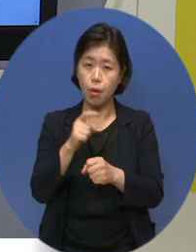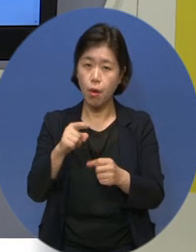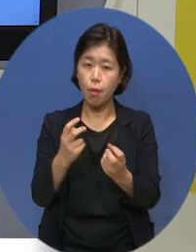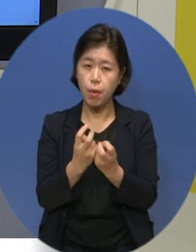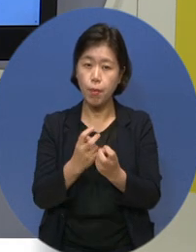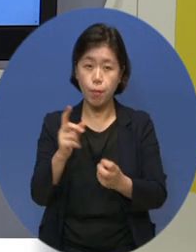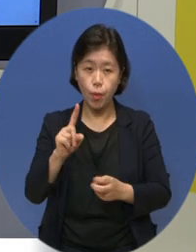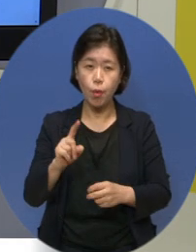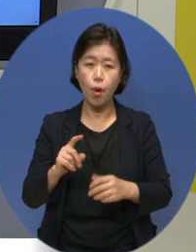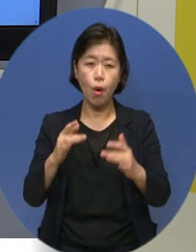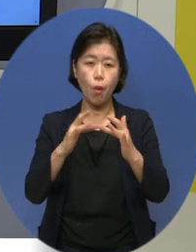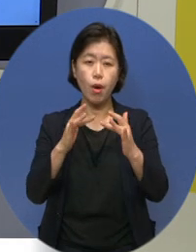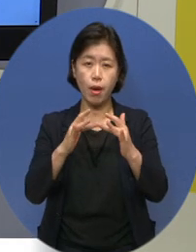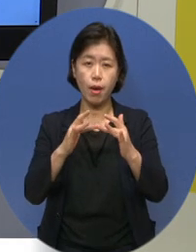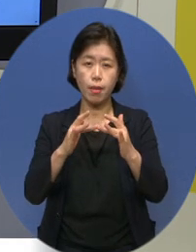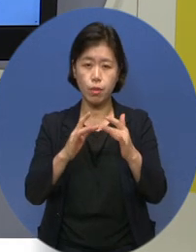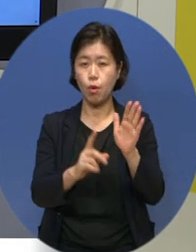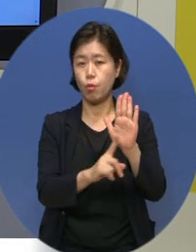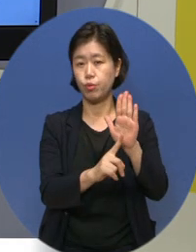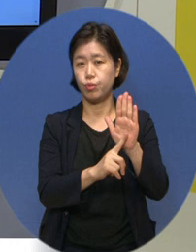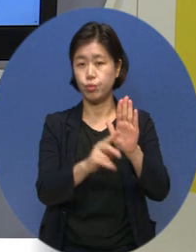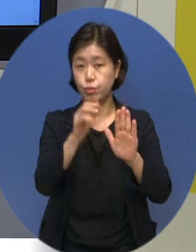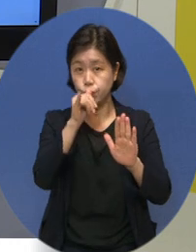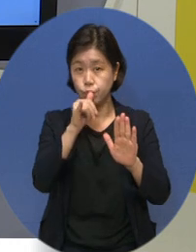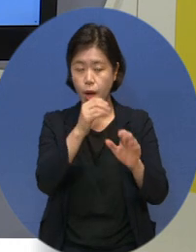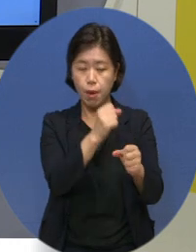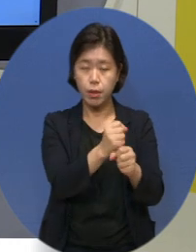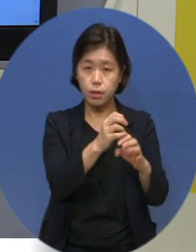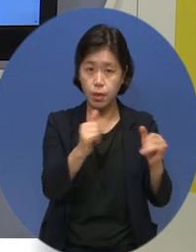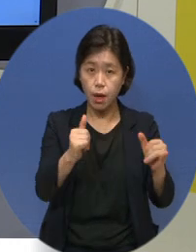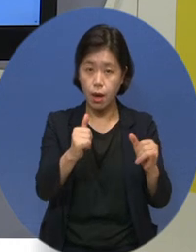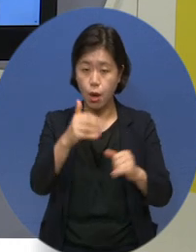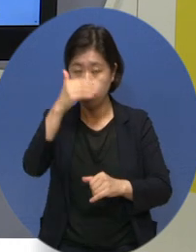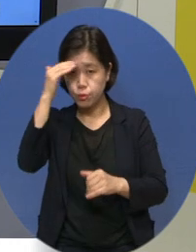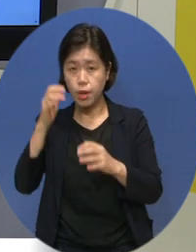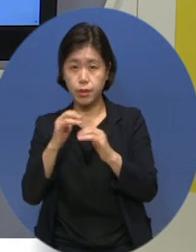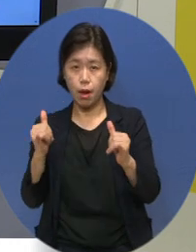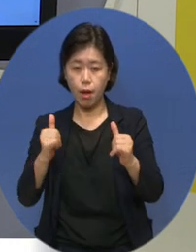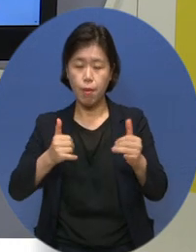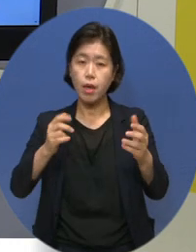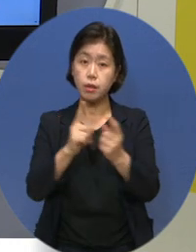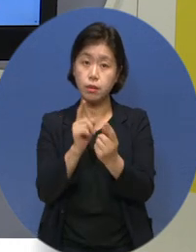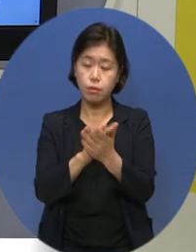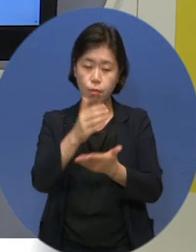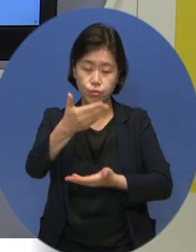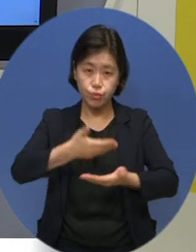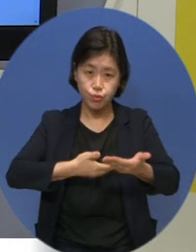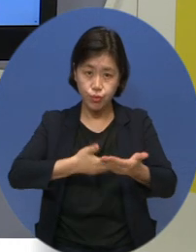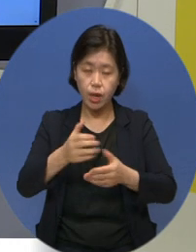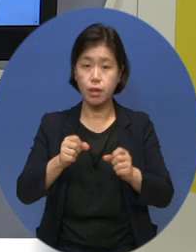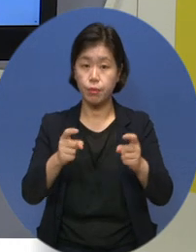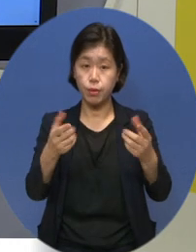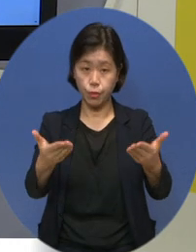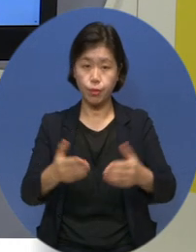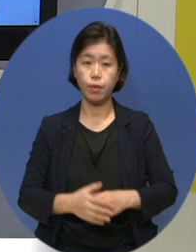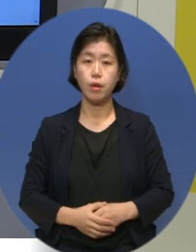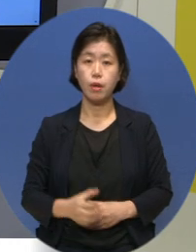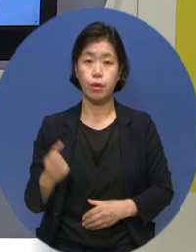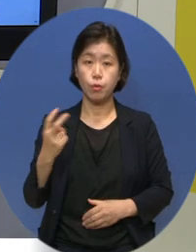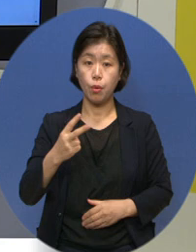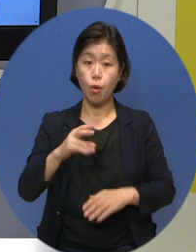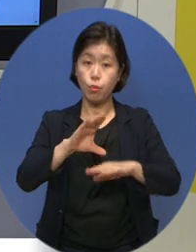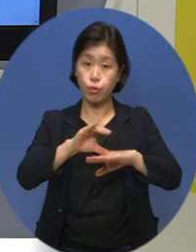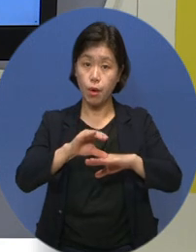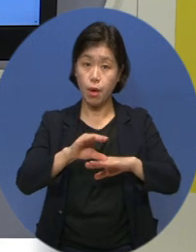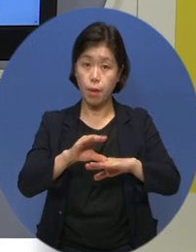공개돼 창작자와 향유 자간 직접 소통의 계기를 마련할 수 있도록 하는 한편 콘텐츠를 공유하기 위해